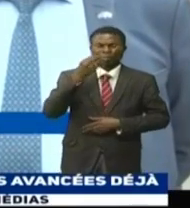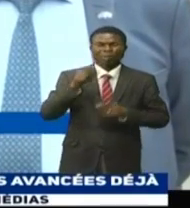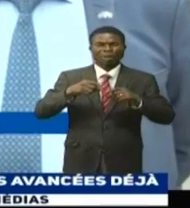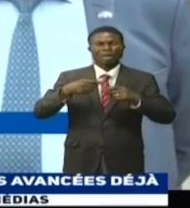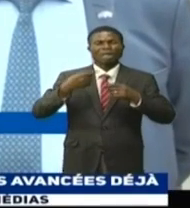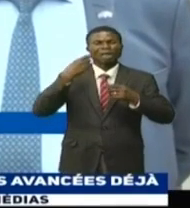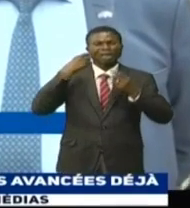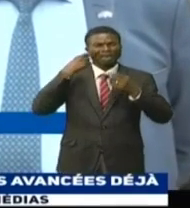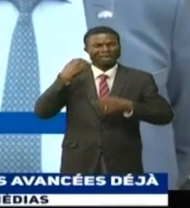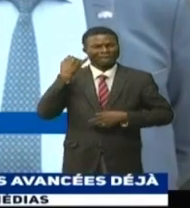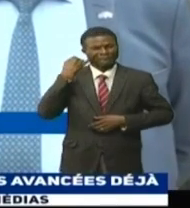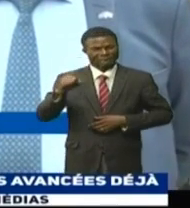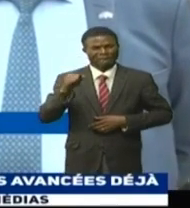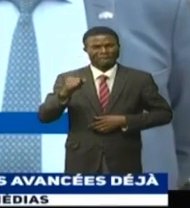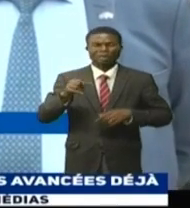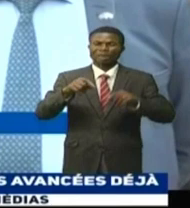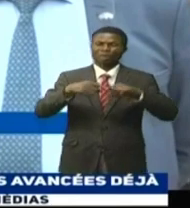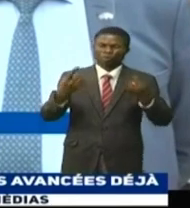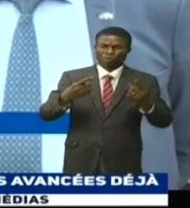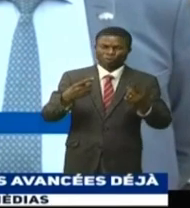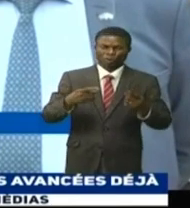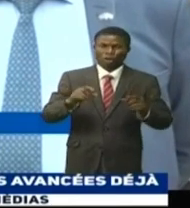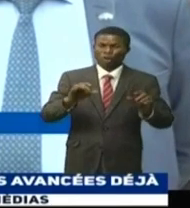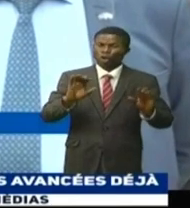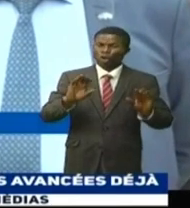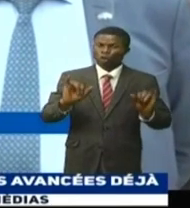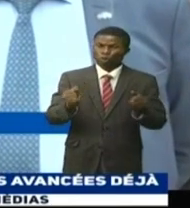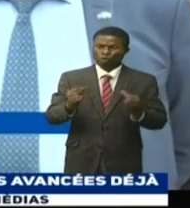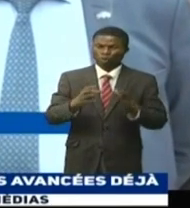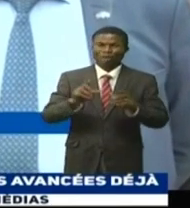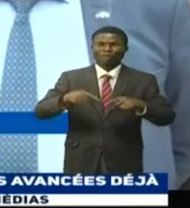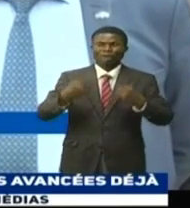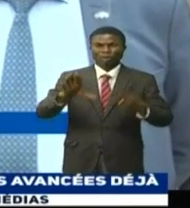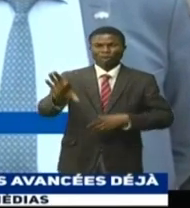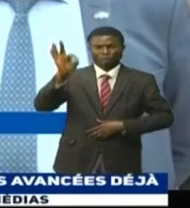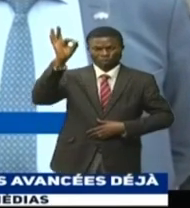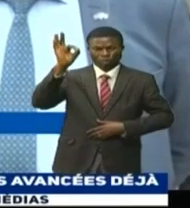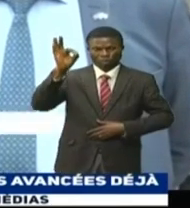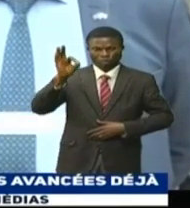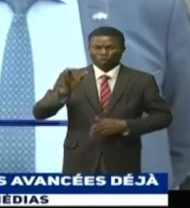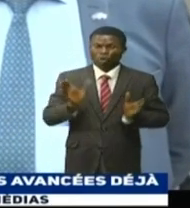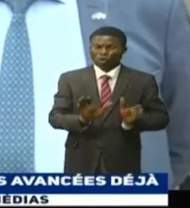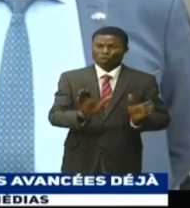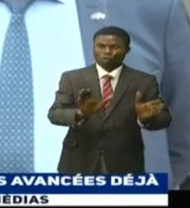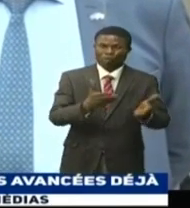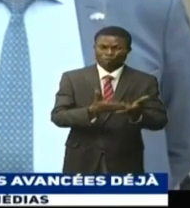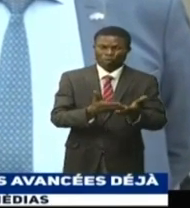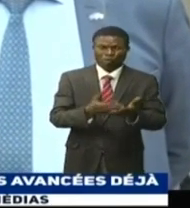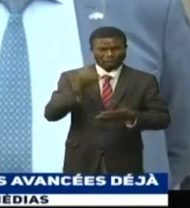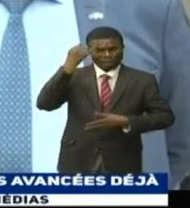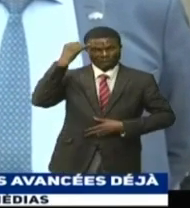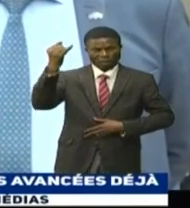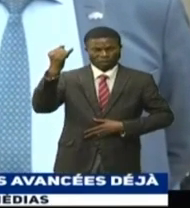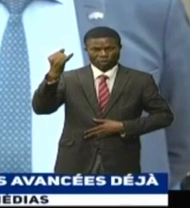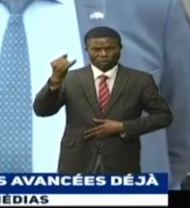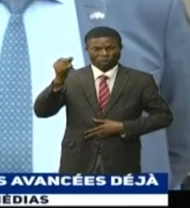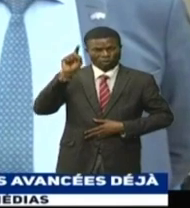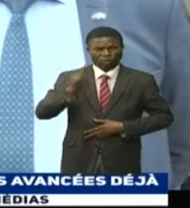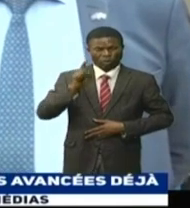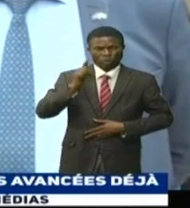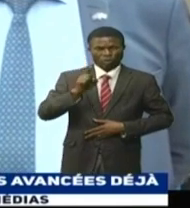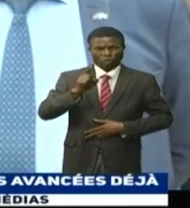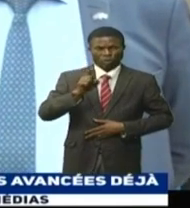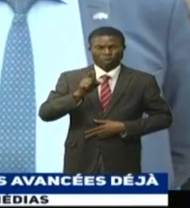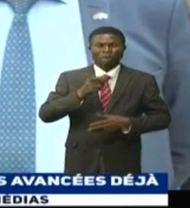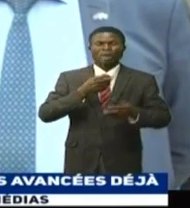que de penser qu'aujourd'hui on peut commencer à les désigner ou à les stigmatiser ou à penser qu'il faut aller